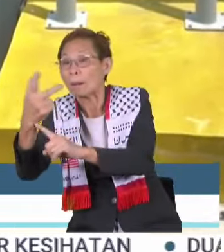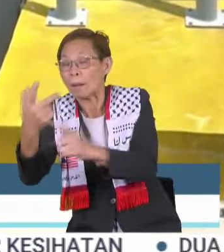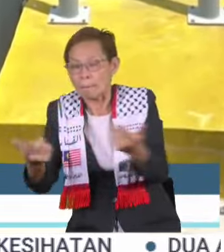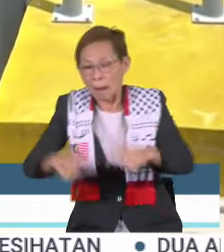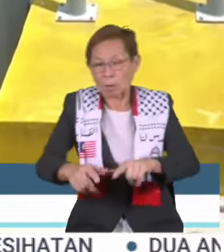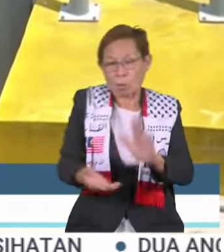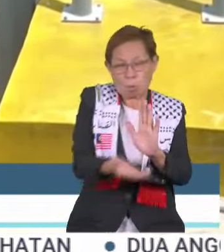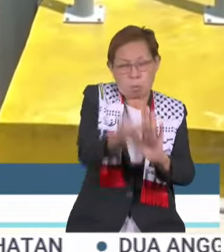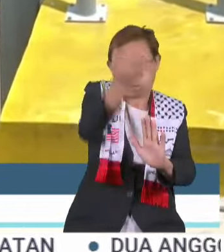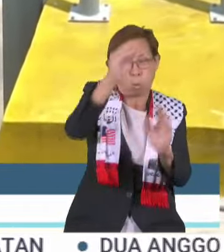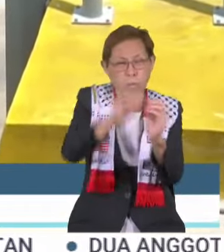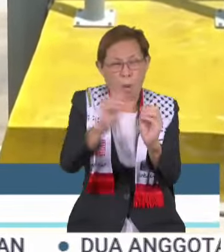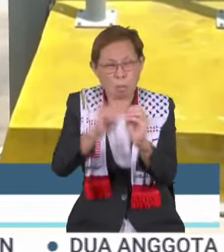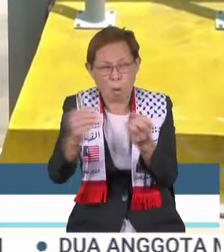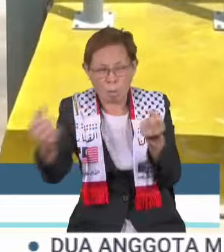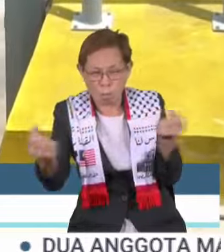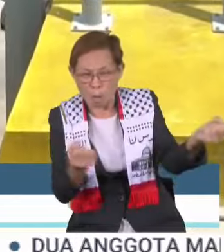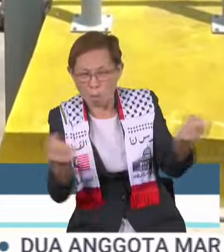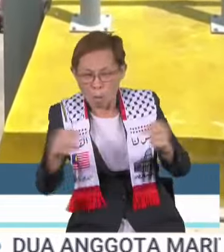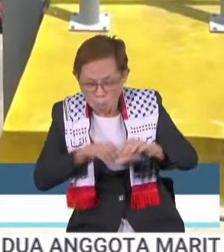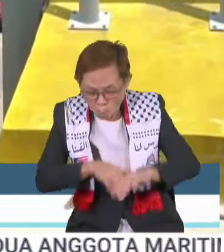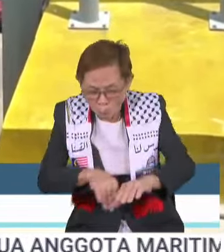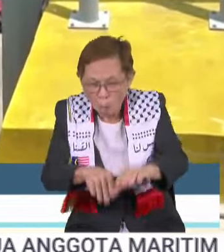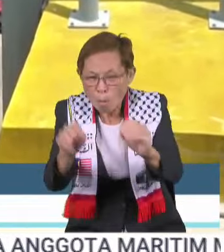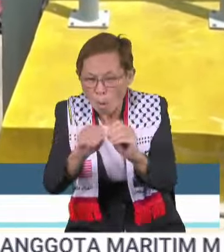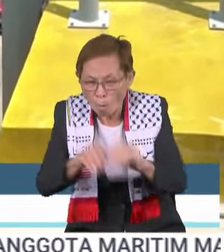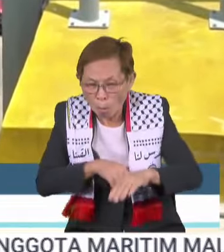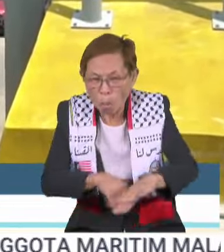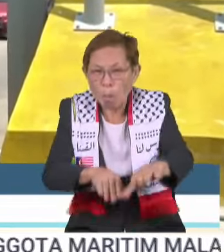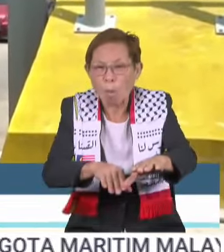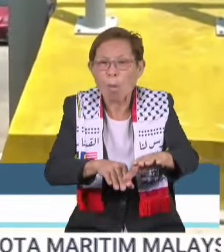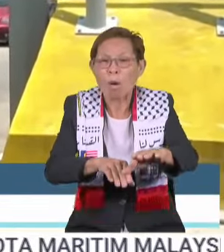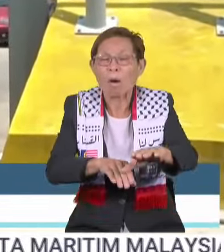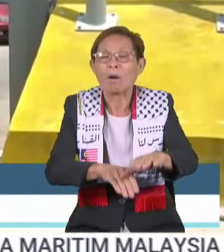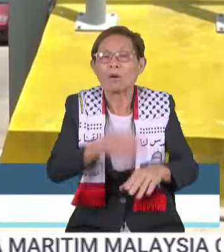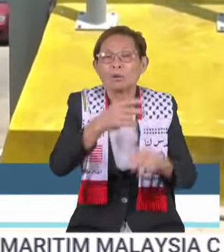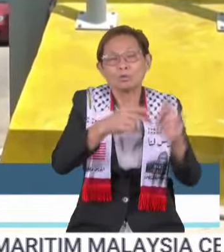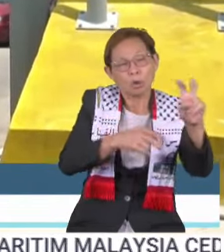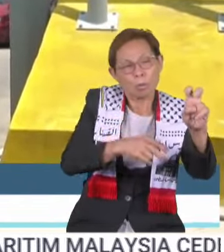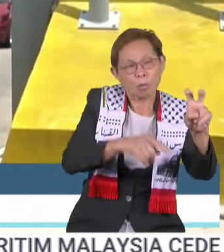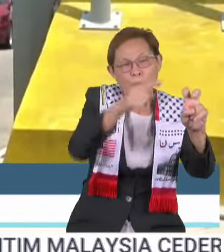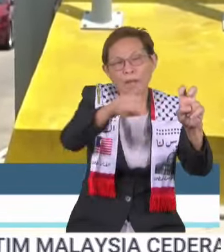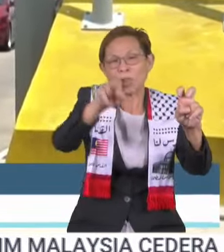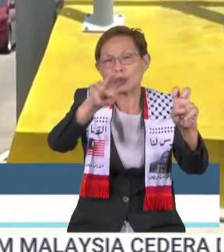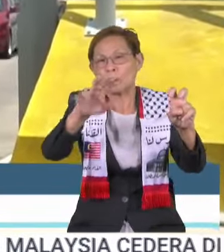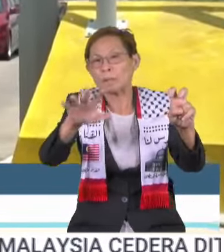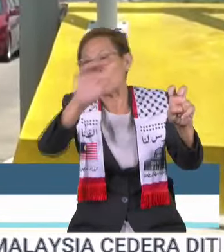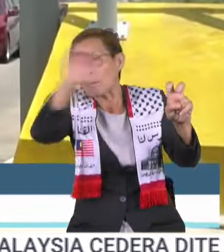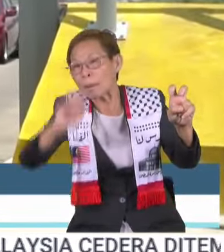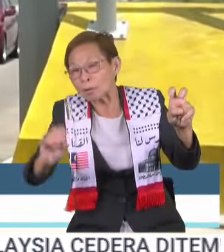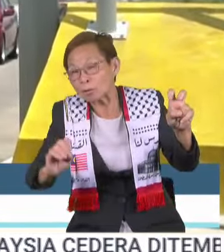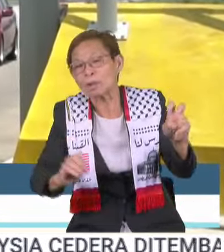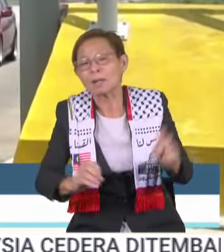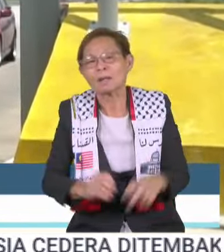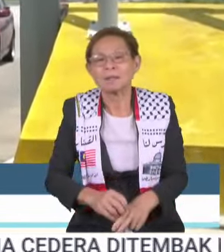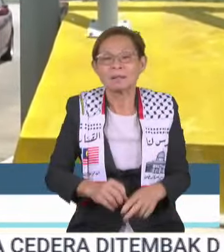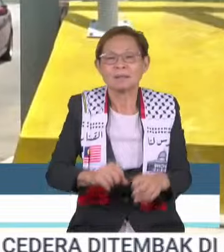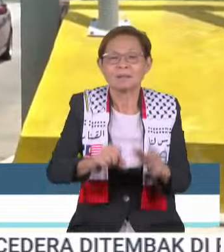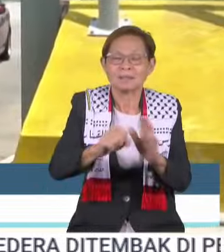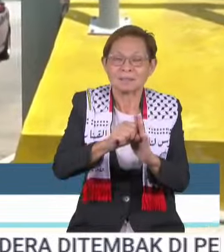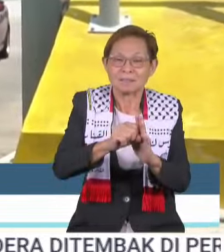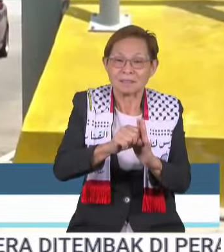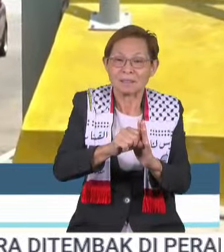berlaku peningkatan aliran trafik, purata aliran trafik harian ataupun ADT antara 20 hingga ke 25%. Selepas Seksyen